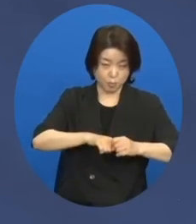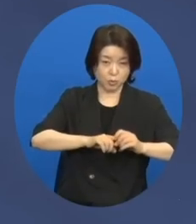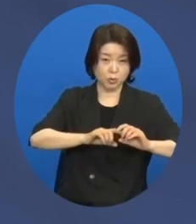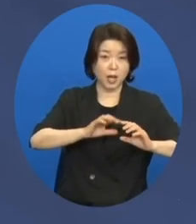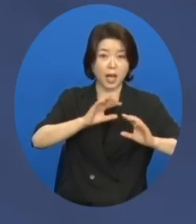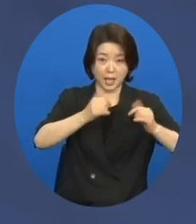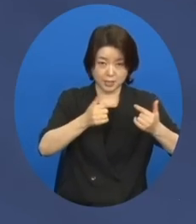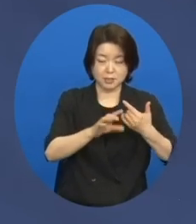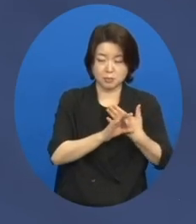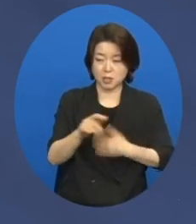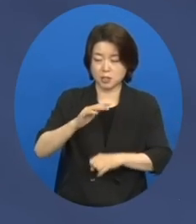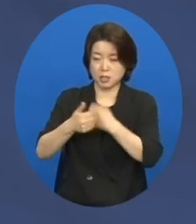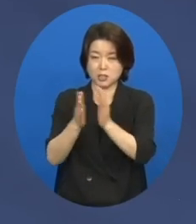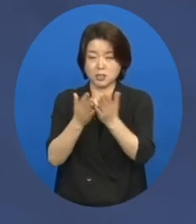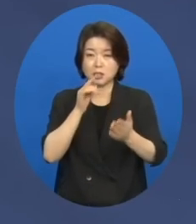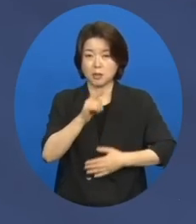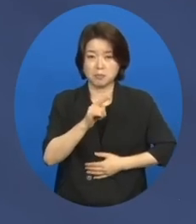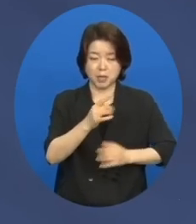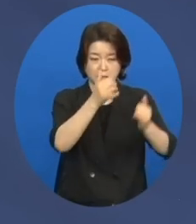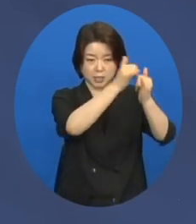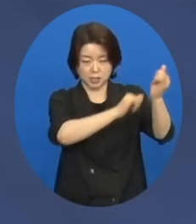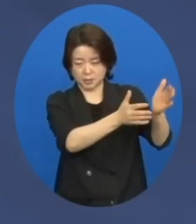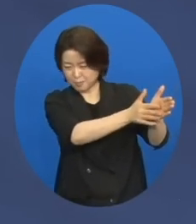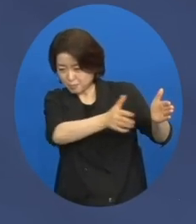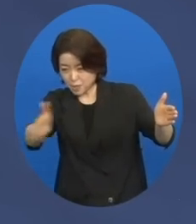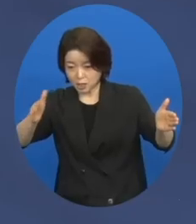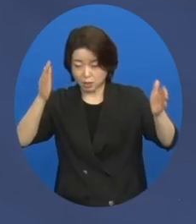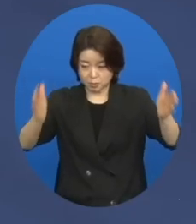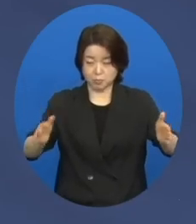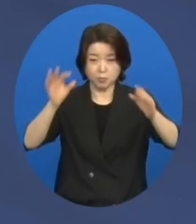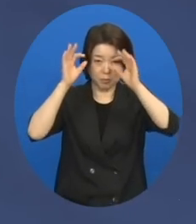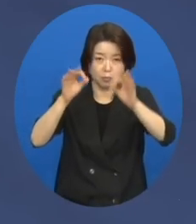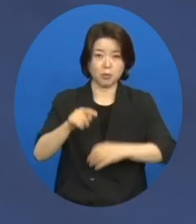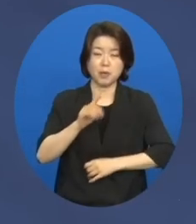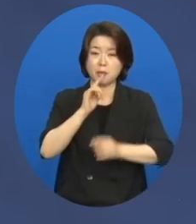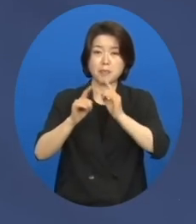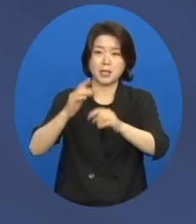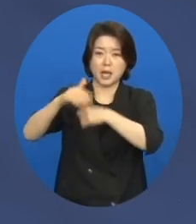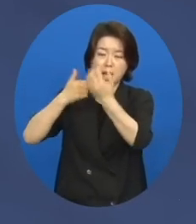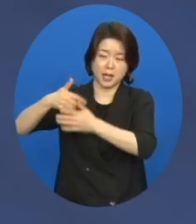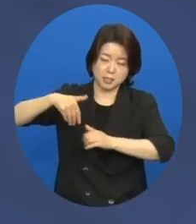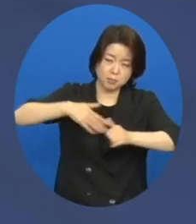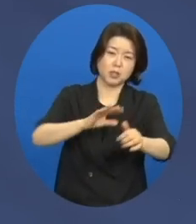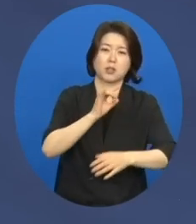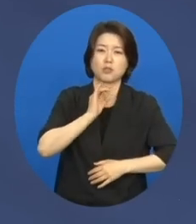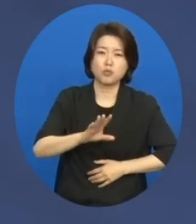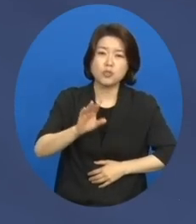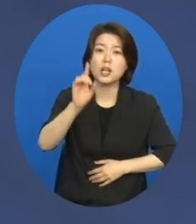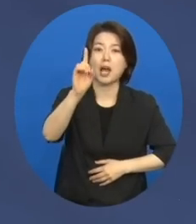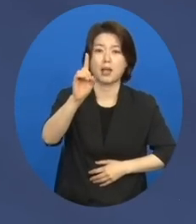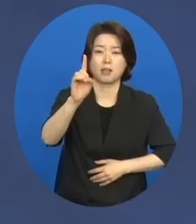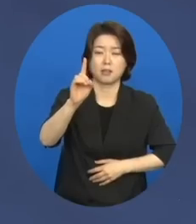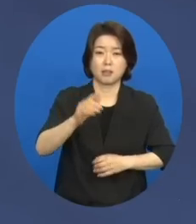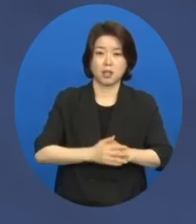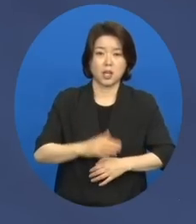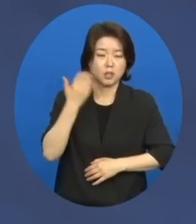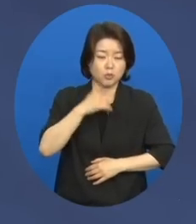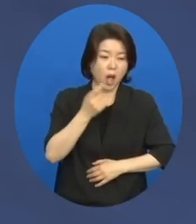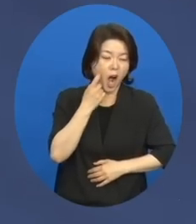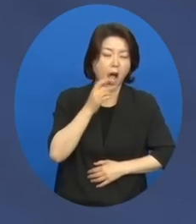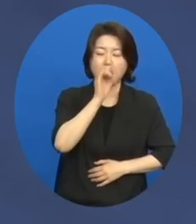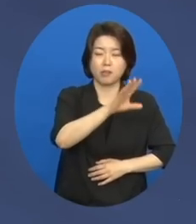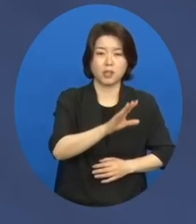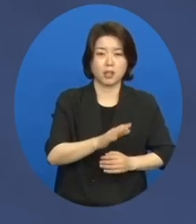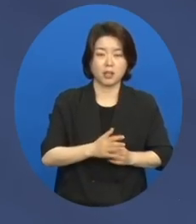한, 성경이 말한 역사 전체를 훑어서 말씀하신 하나님이 보낸 유일무이한, 누구도 짝퉁이